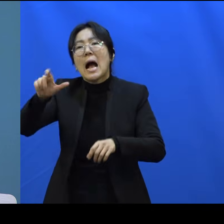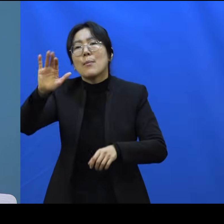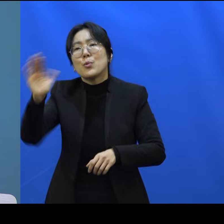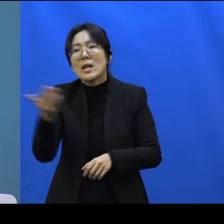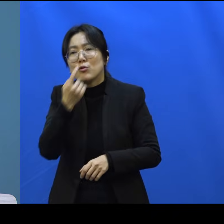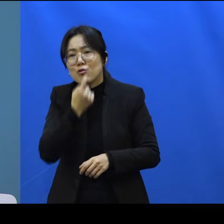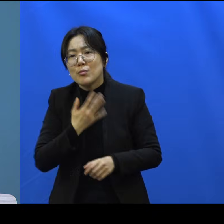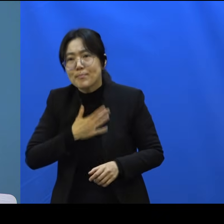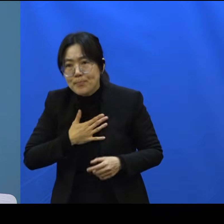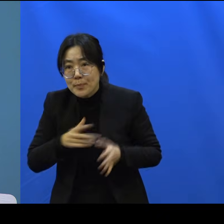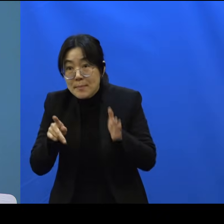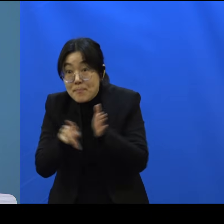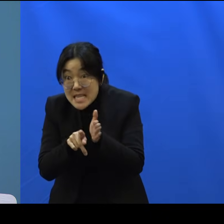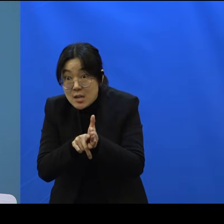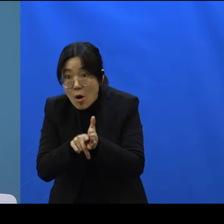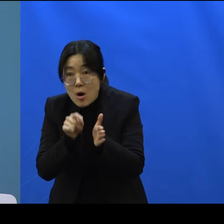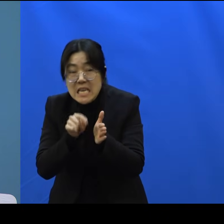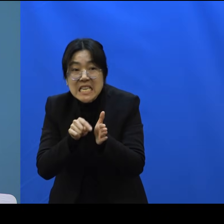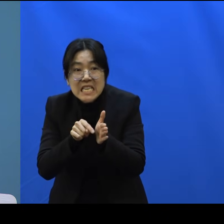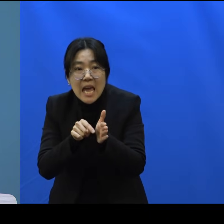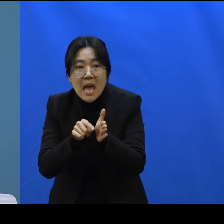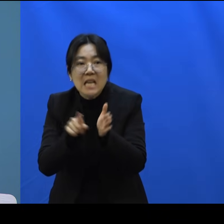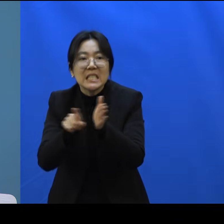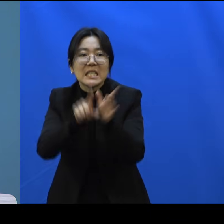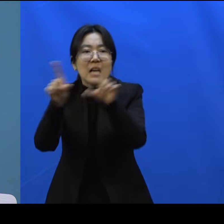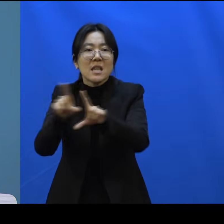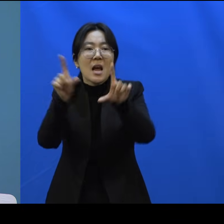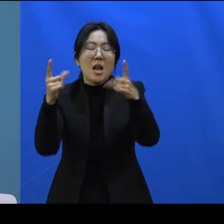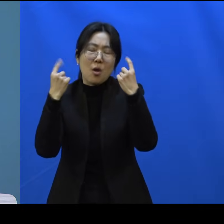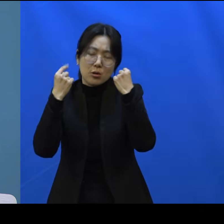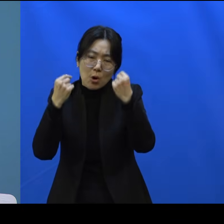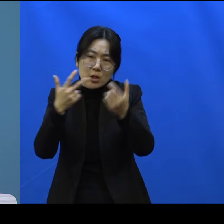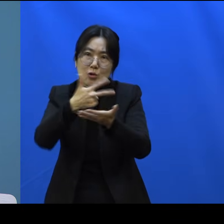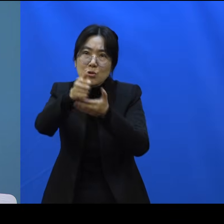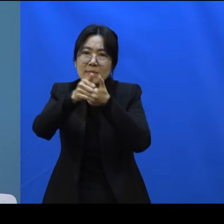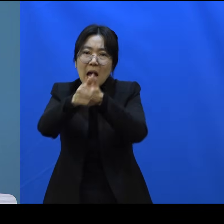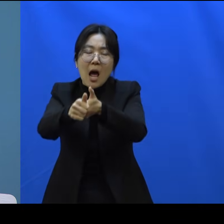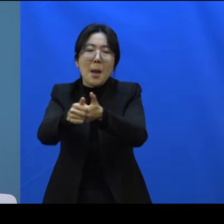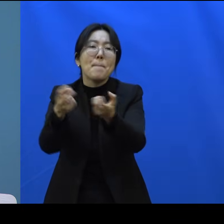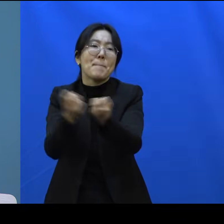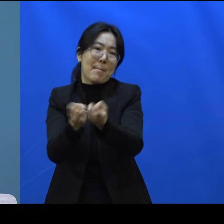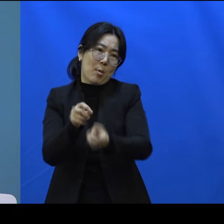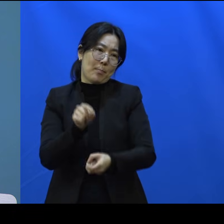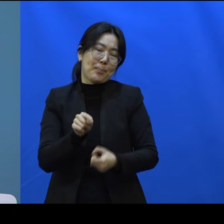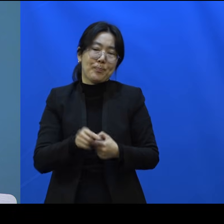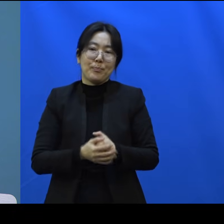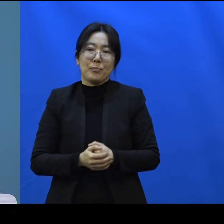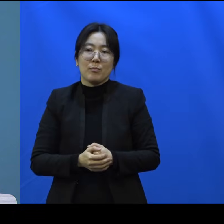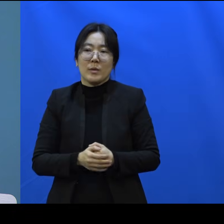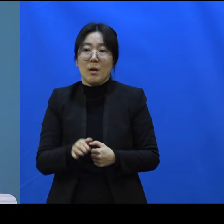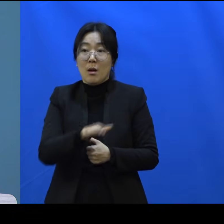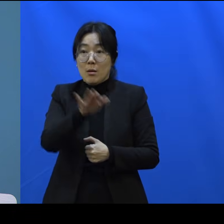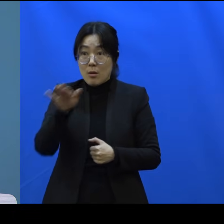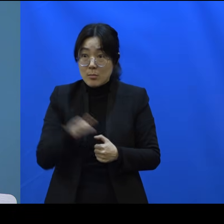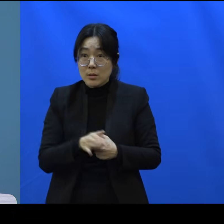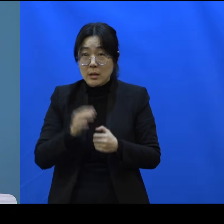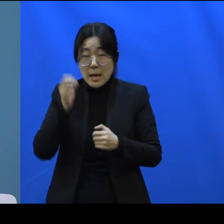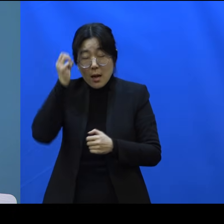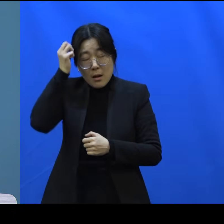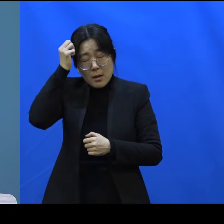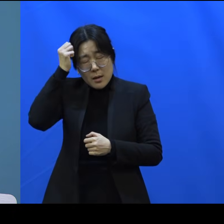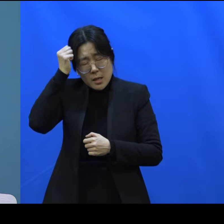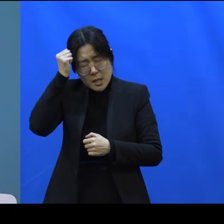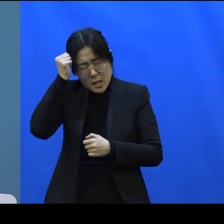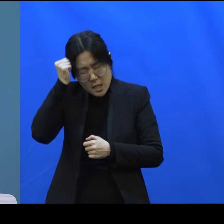줄로 믿습니다. 이게 굉장히 큰 비밀이 있는 거예요. 오늘 이 본문의 말씀이 대충 넘어가면 안 될 말씀이라는 거.